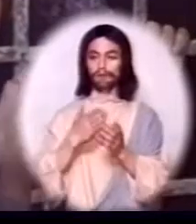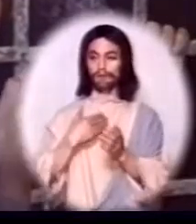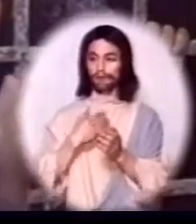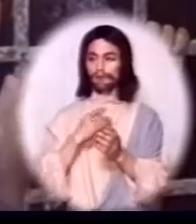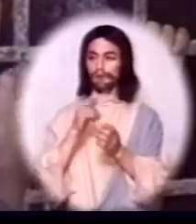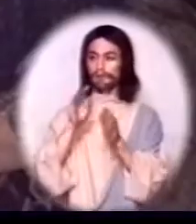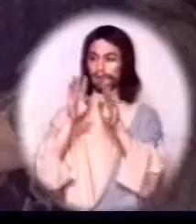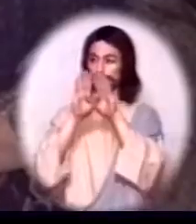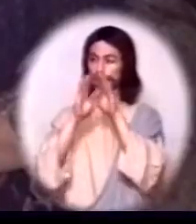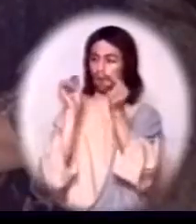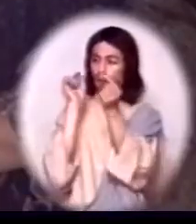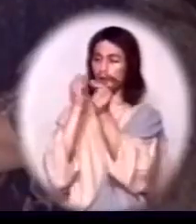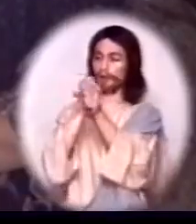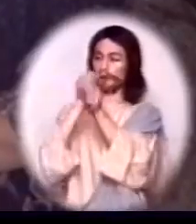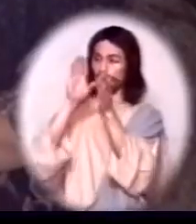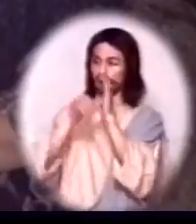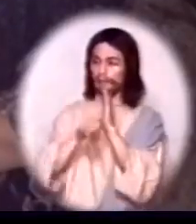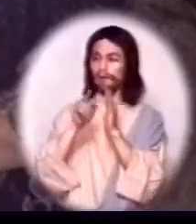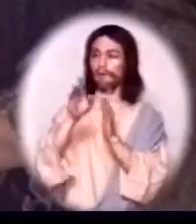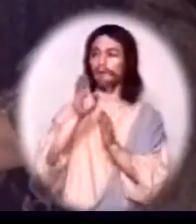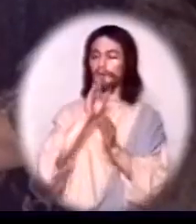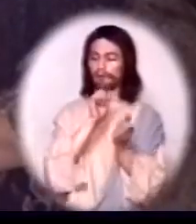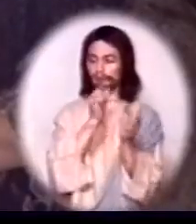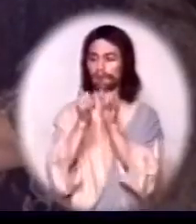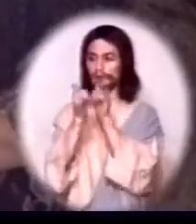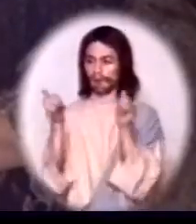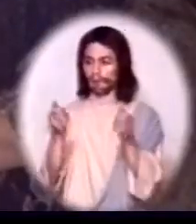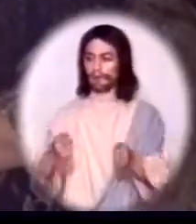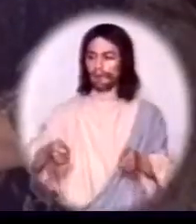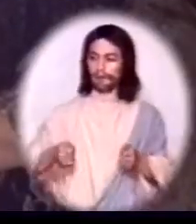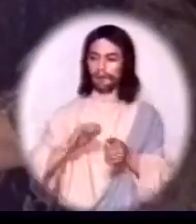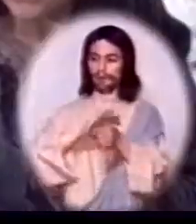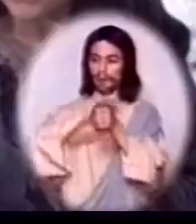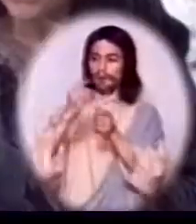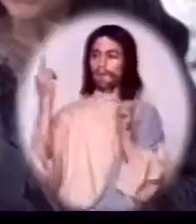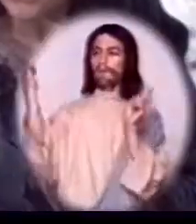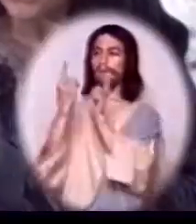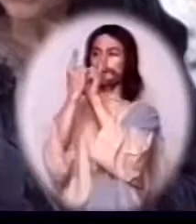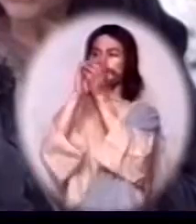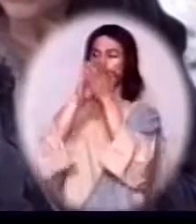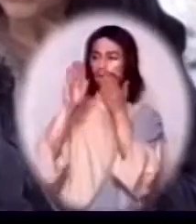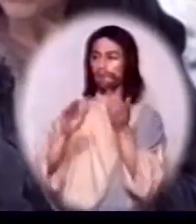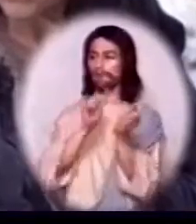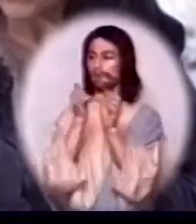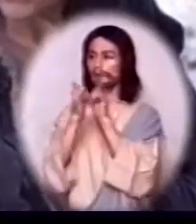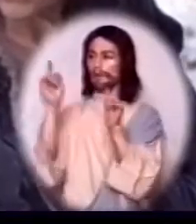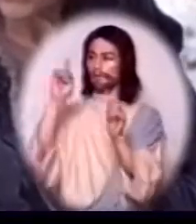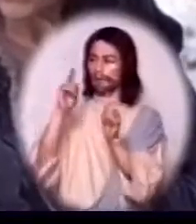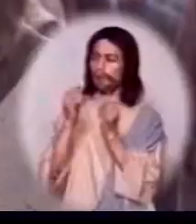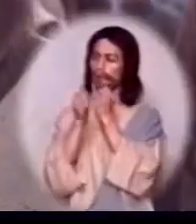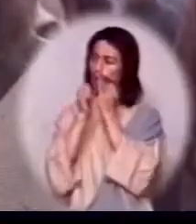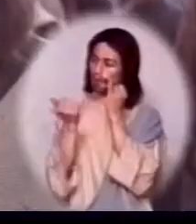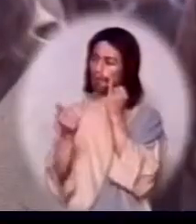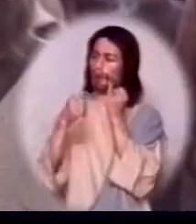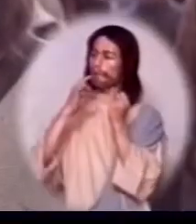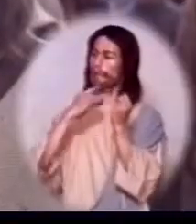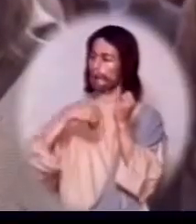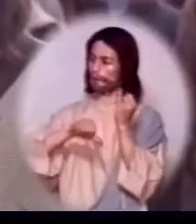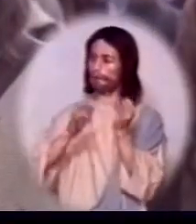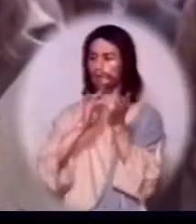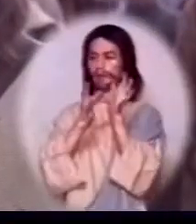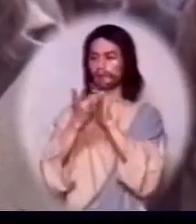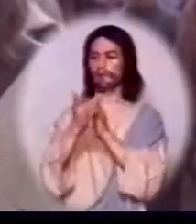그래. 우리가 성문 가까이 이르렀을 때 마침 죽은 사람을 메고 나오는 장례 행렬과 마주쳤습니다. 죽은 사람은 어떤 과부의